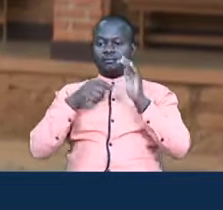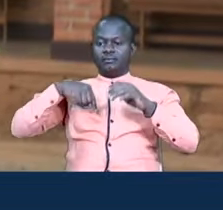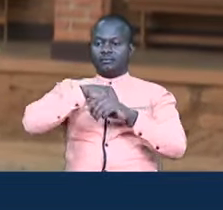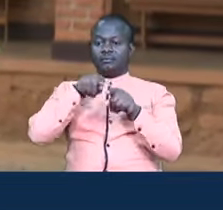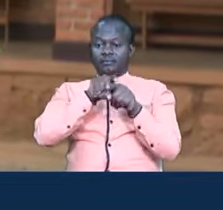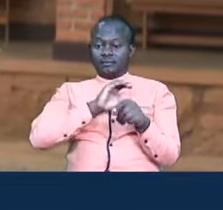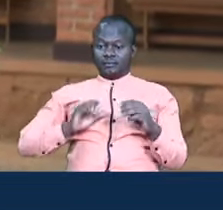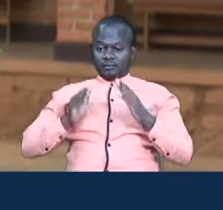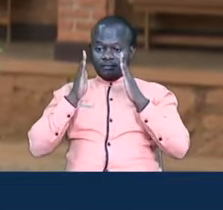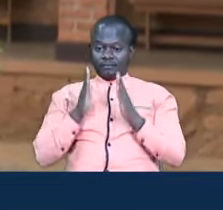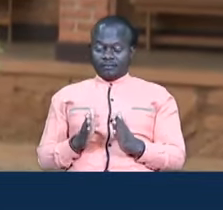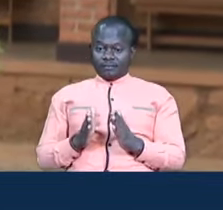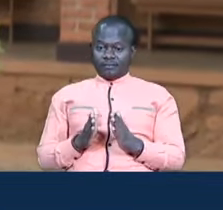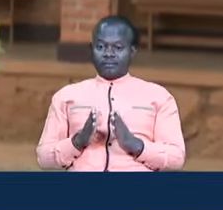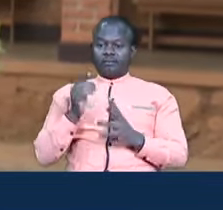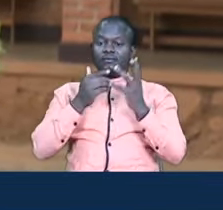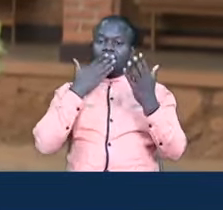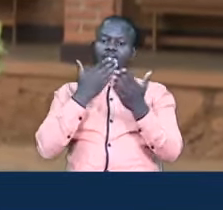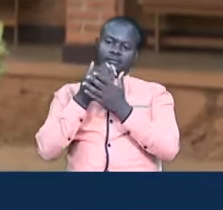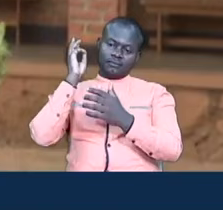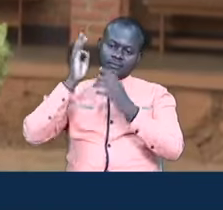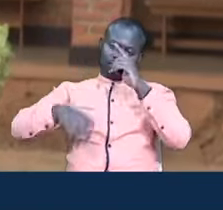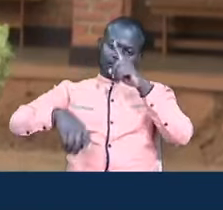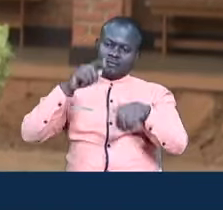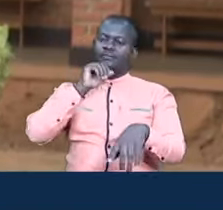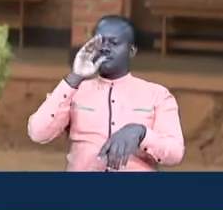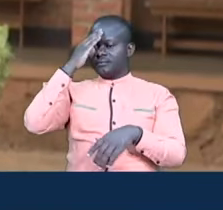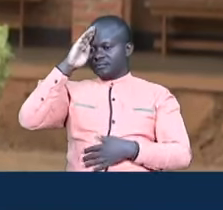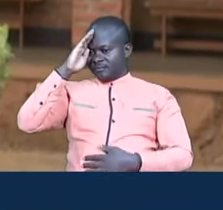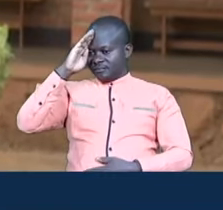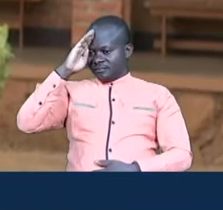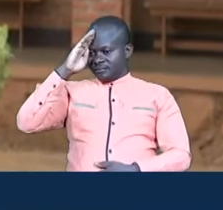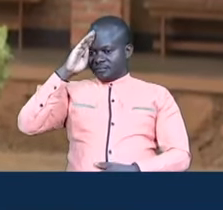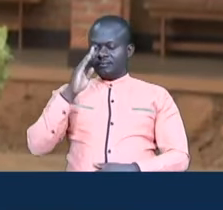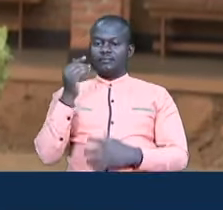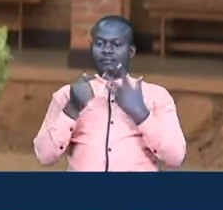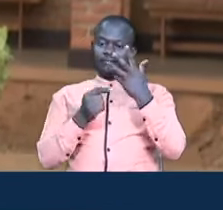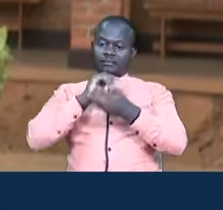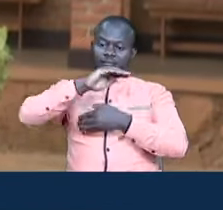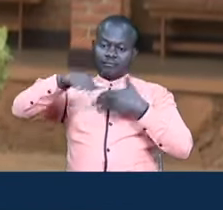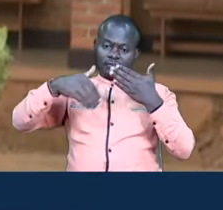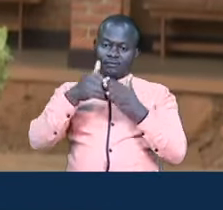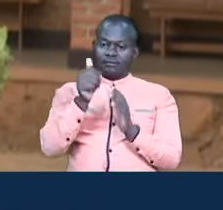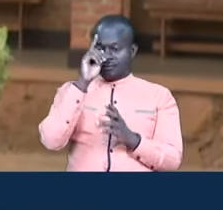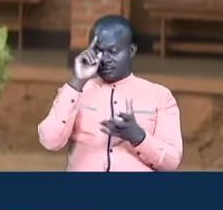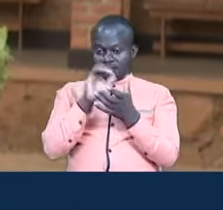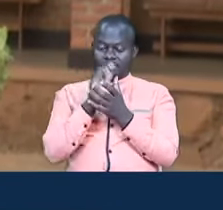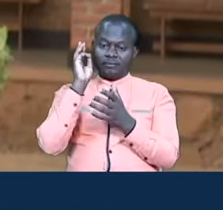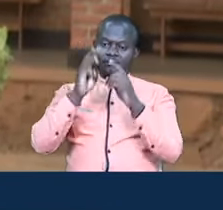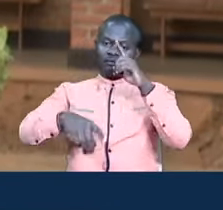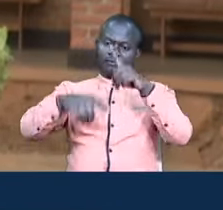nk'abakirisitu ikiza kizatsinda byanze bikunze. Ibyo rero icyo kizere mfite cy'uko ikiza